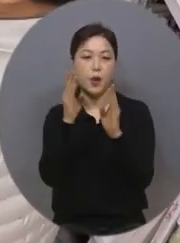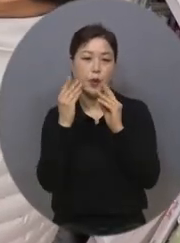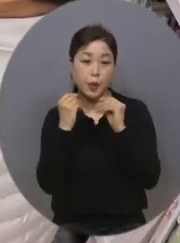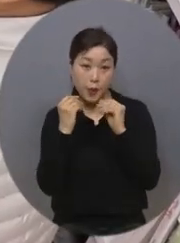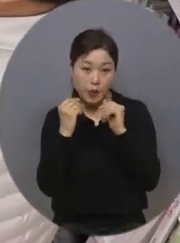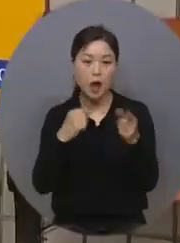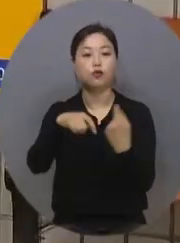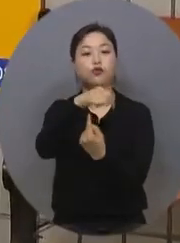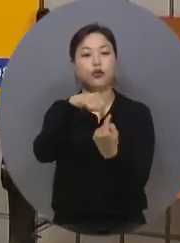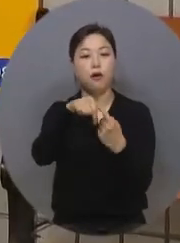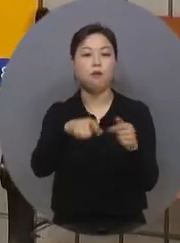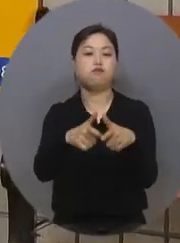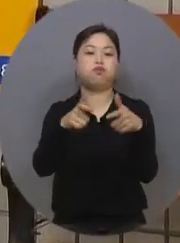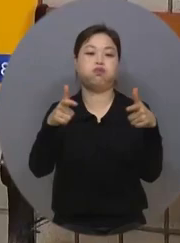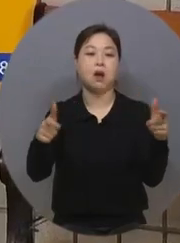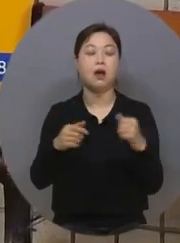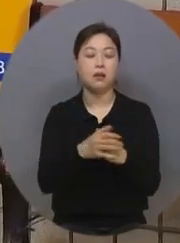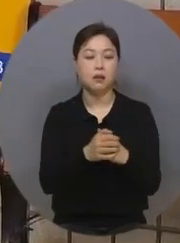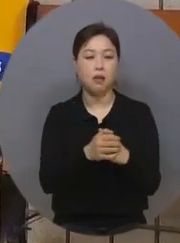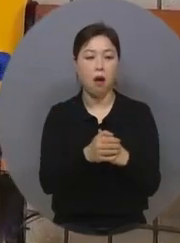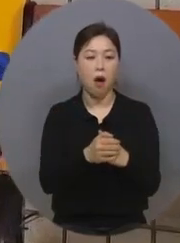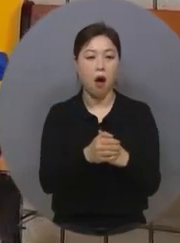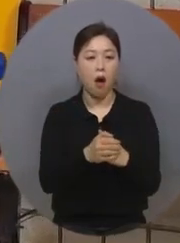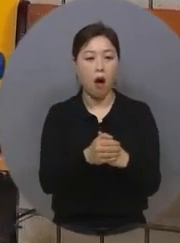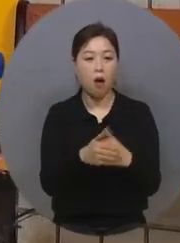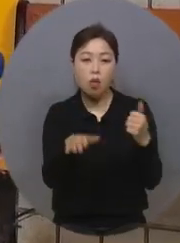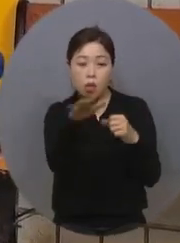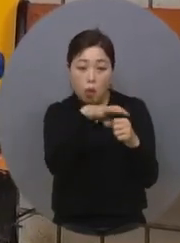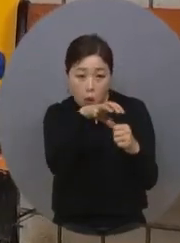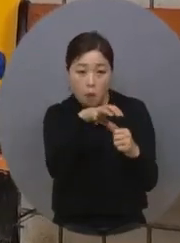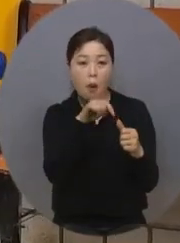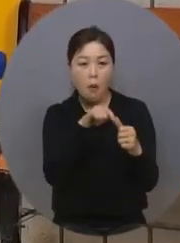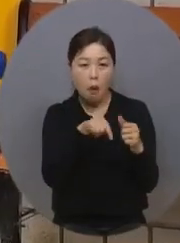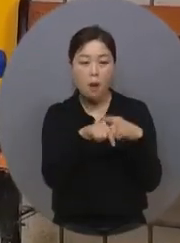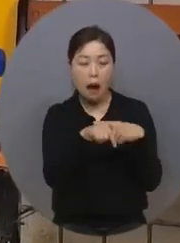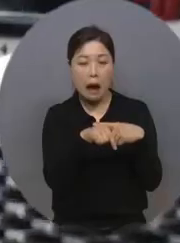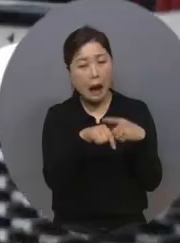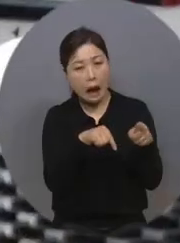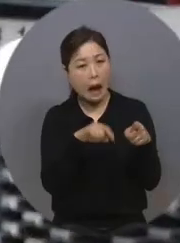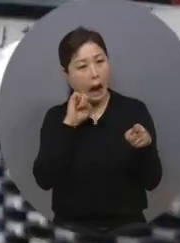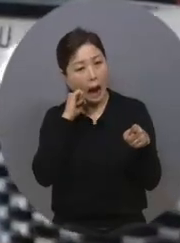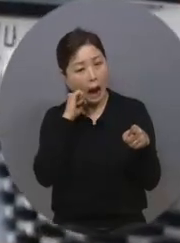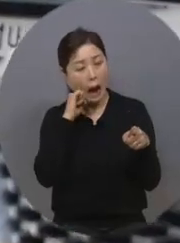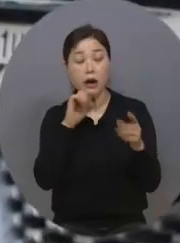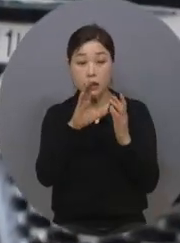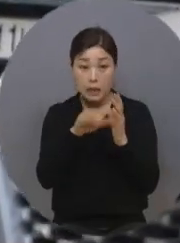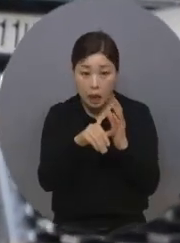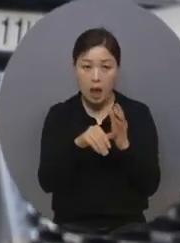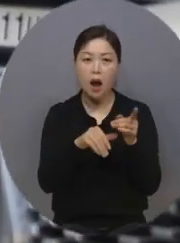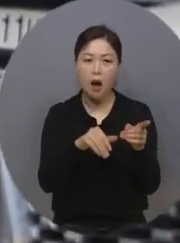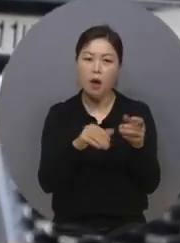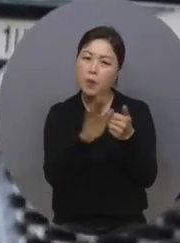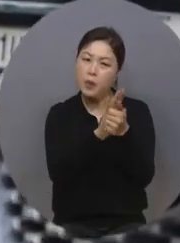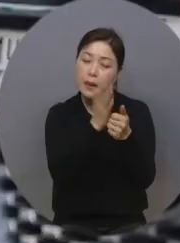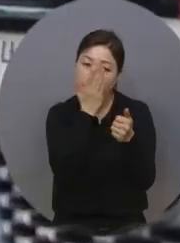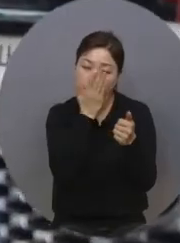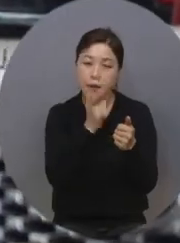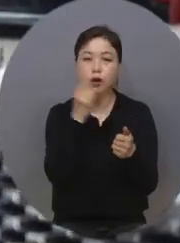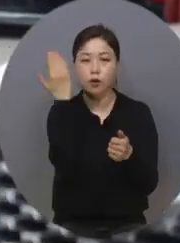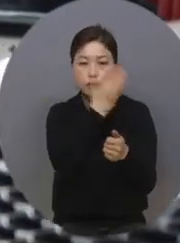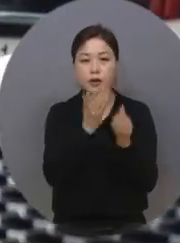확대할 계획이라 돌봄 공백이 발생하는 주말에도 아이들을 안심하고 맡길 수 있는 여수시의 양육 지원 정책이